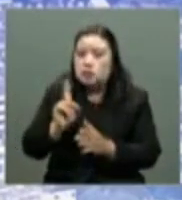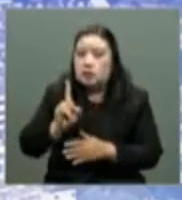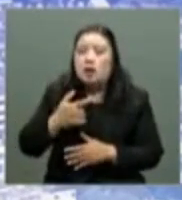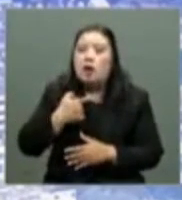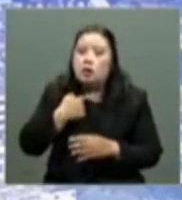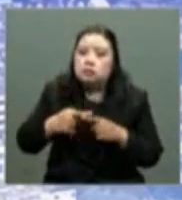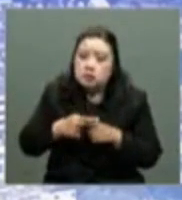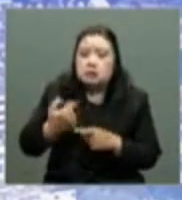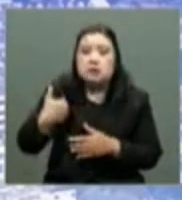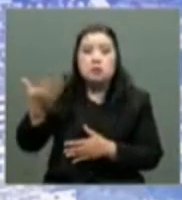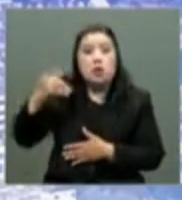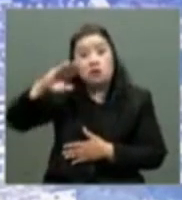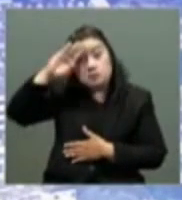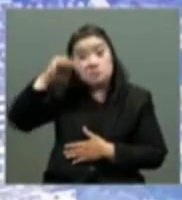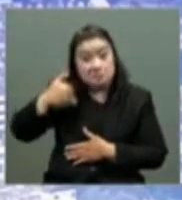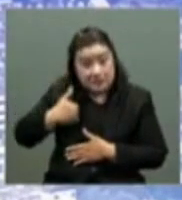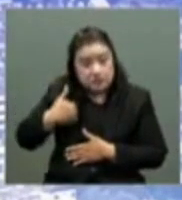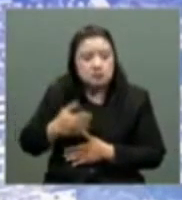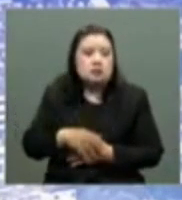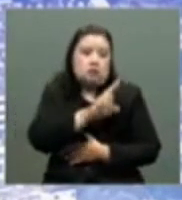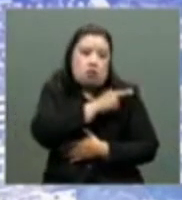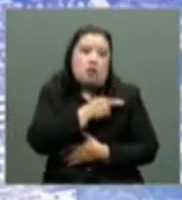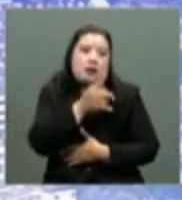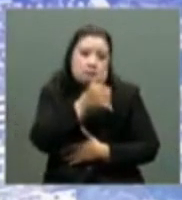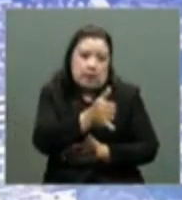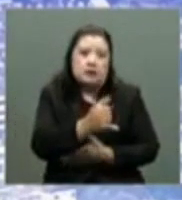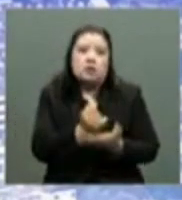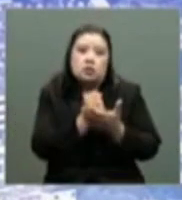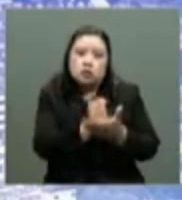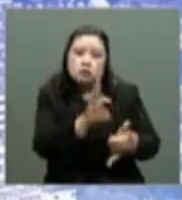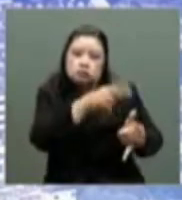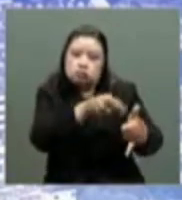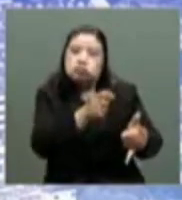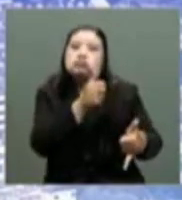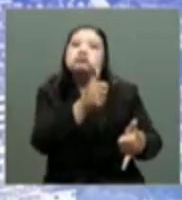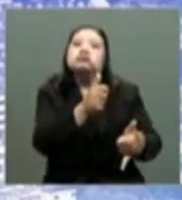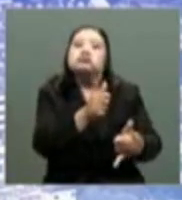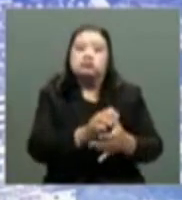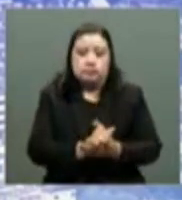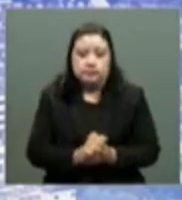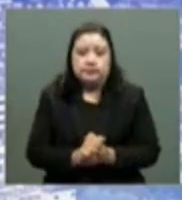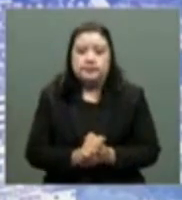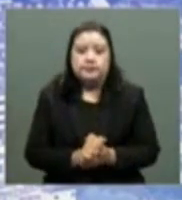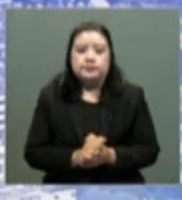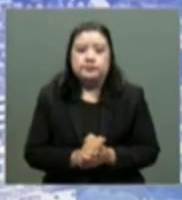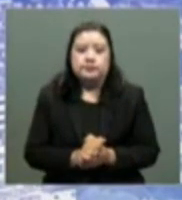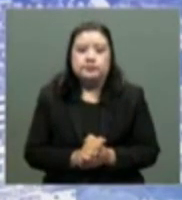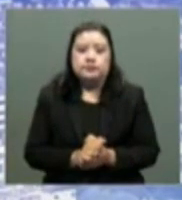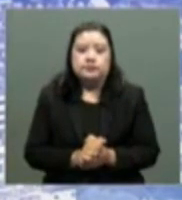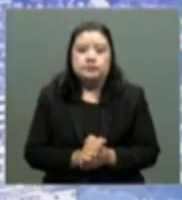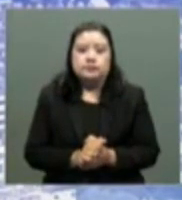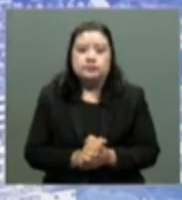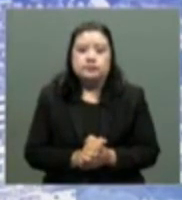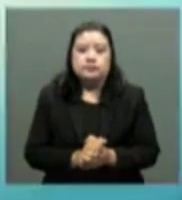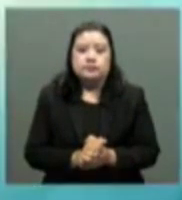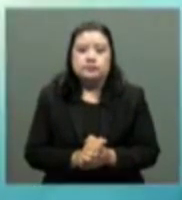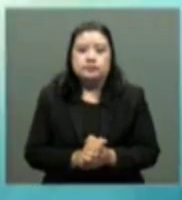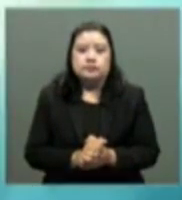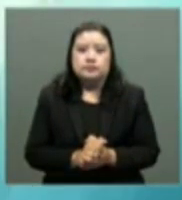ยมีไข้เราก็ให้ตรวจแล้วนะครับตอนนี้ผ่อนคลายมากขึ้นมาดูแผนภูมิอันนี้อีกอันนึงเป็นภาพของประเท